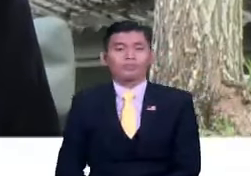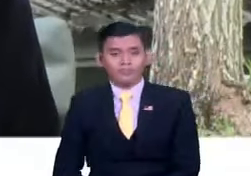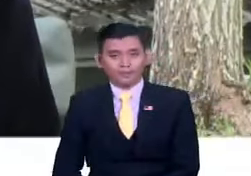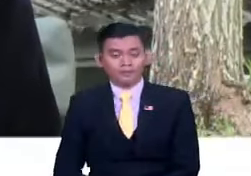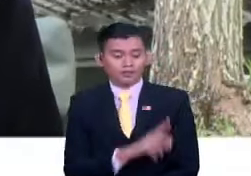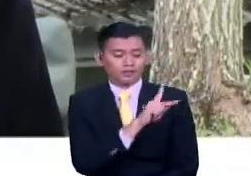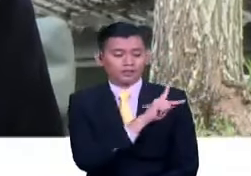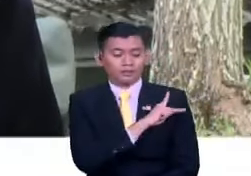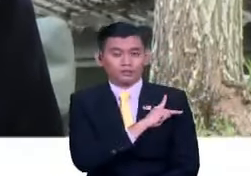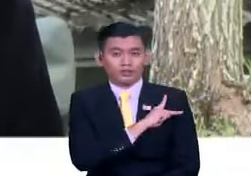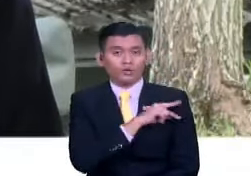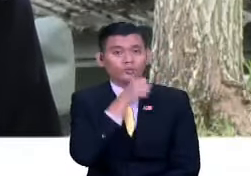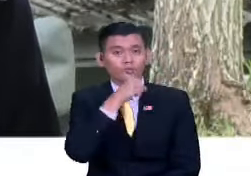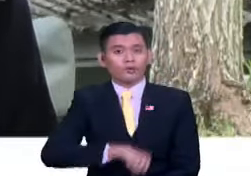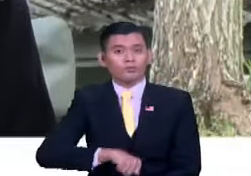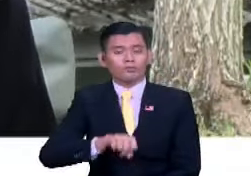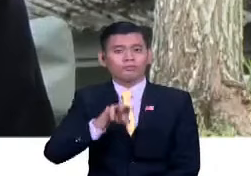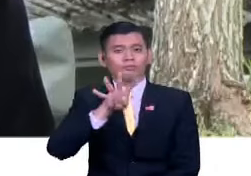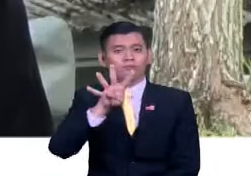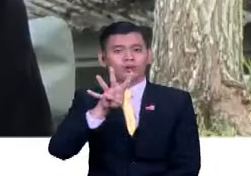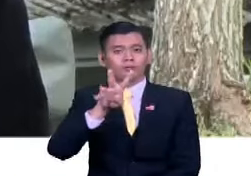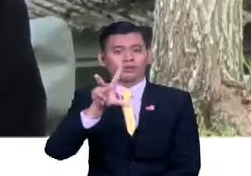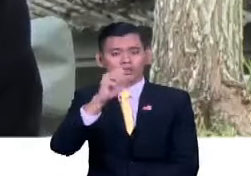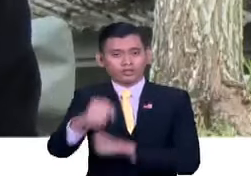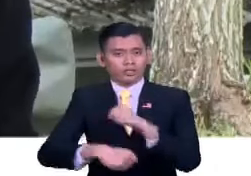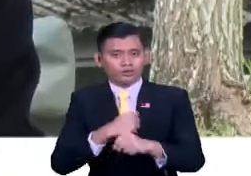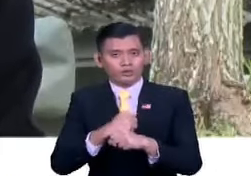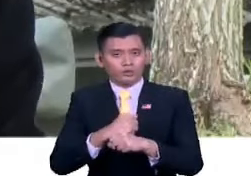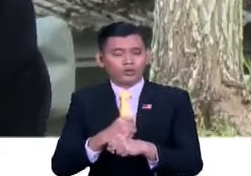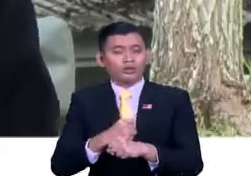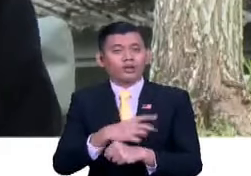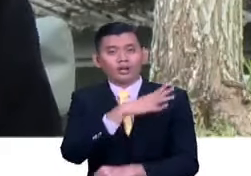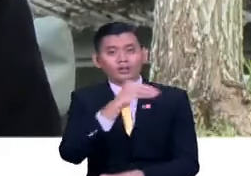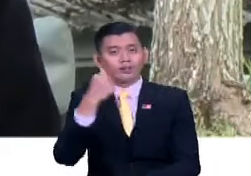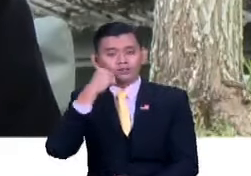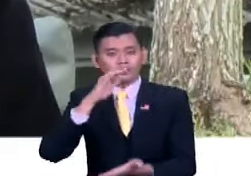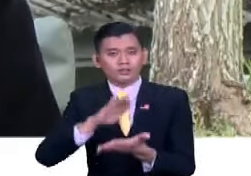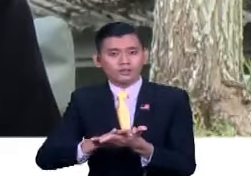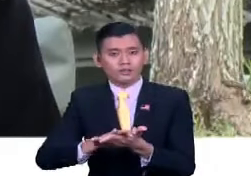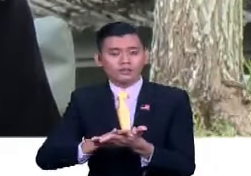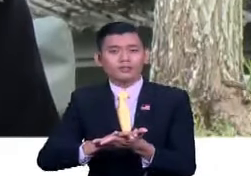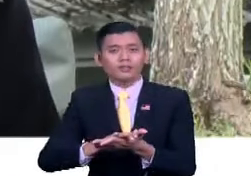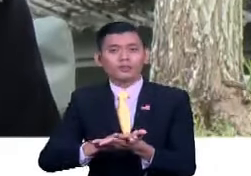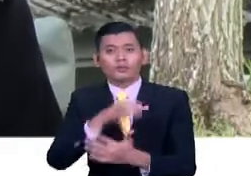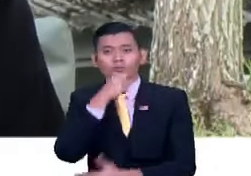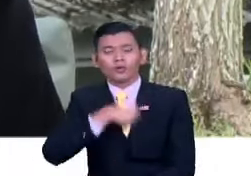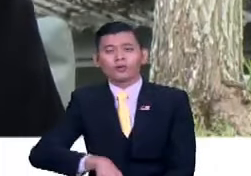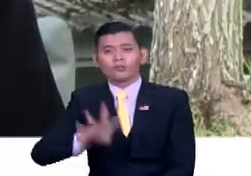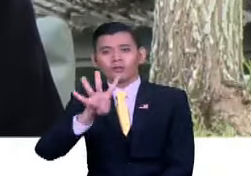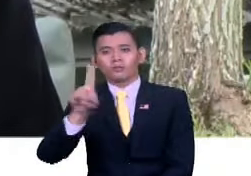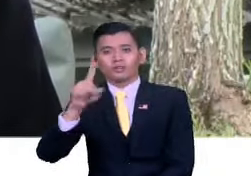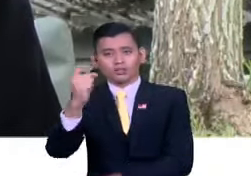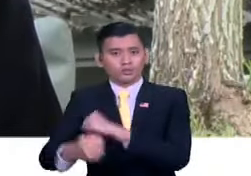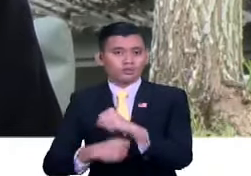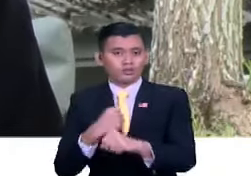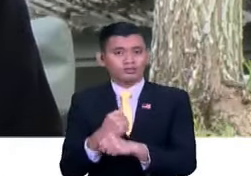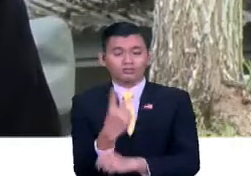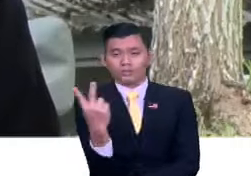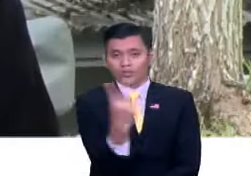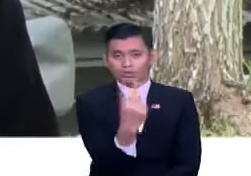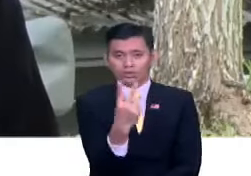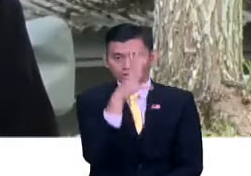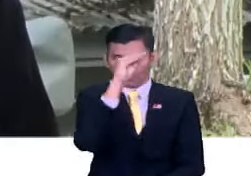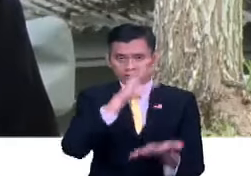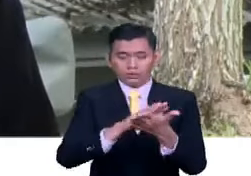Ketua sindiket berumur 40 tahun dan isterinya berumur 41 tahun. So, kedua-dua mereka